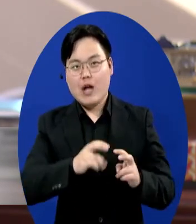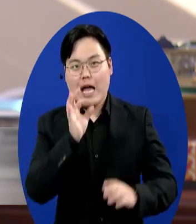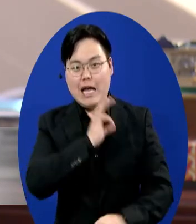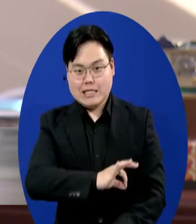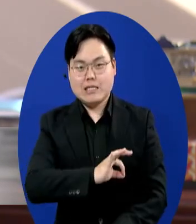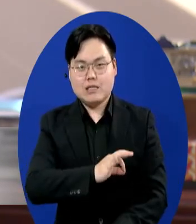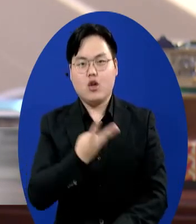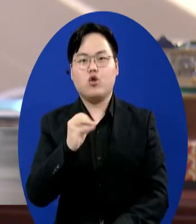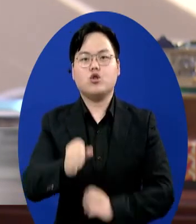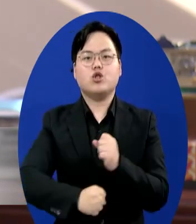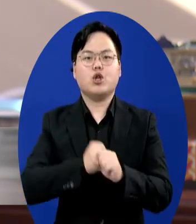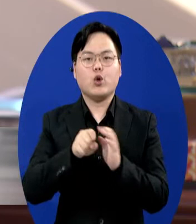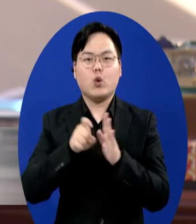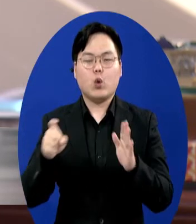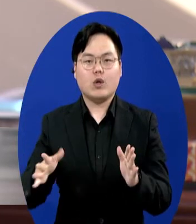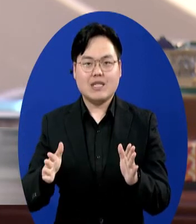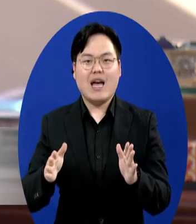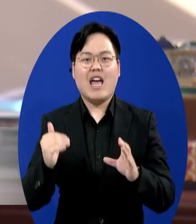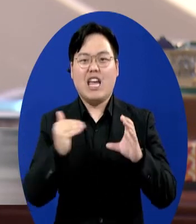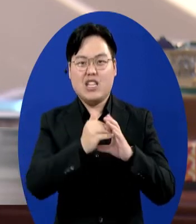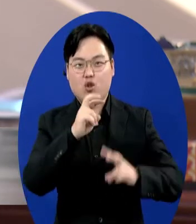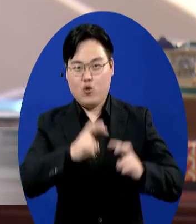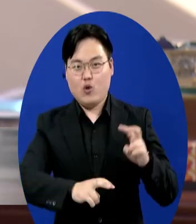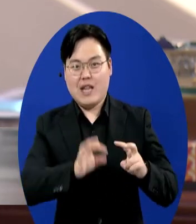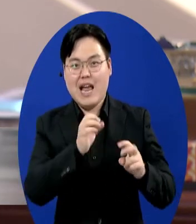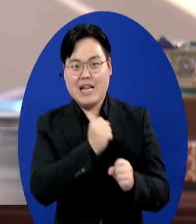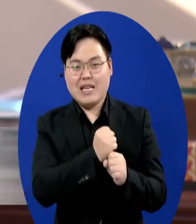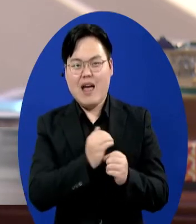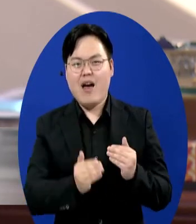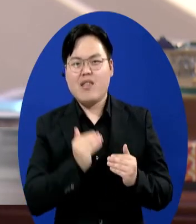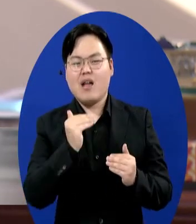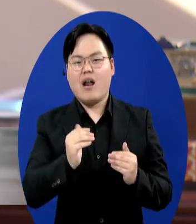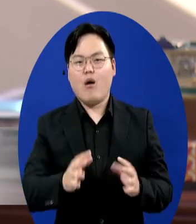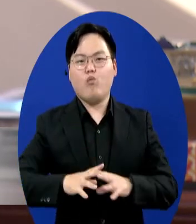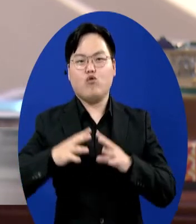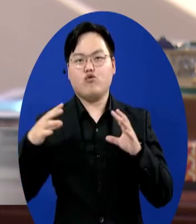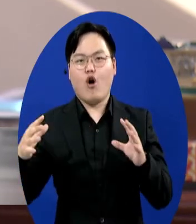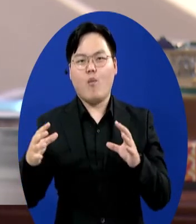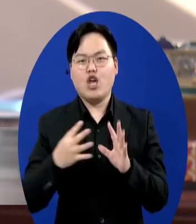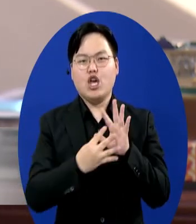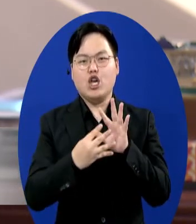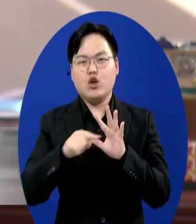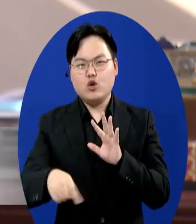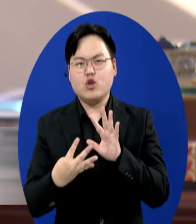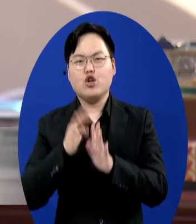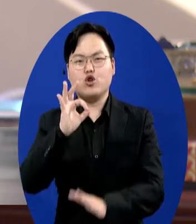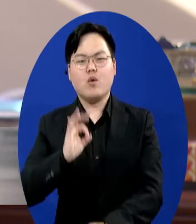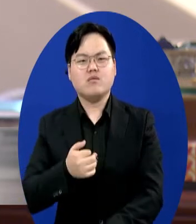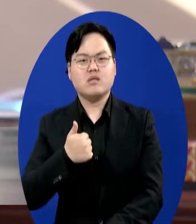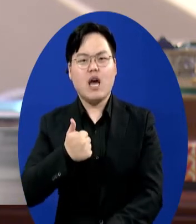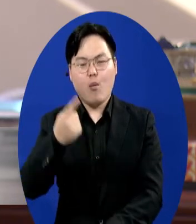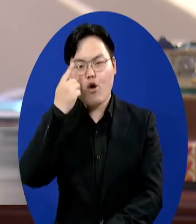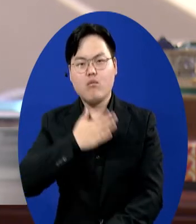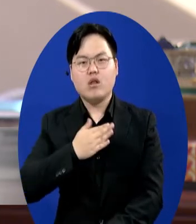жилийн баяжмал үйлдвэрсэн энэ эрдэнэт үйлдвэр маань одоо дараагийн түвшинтэй гарч одоо 99-99 үеийн одоо катодын